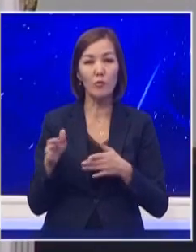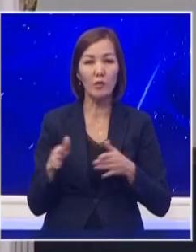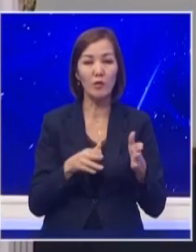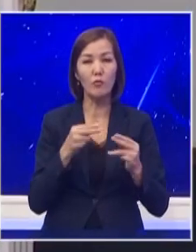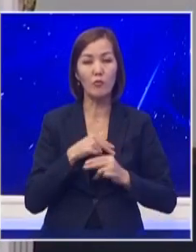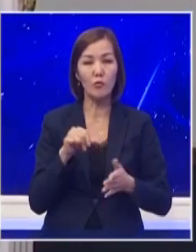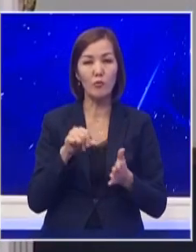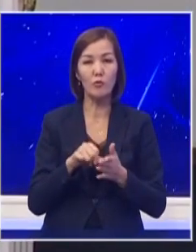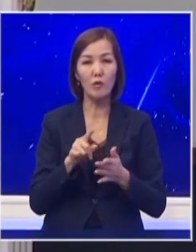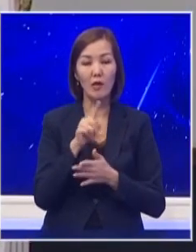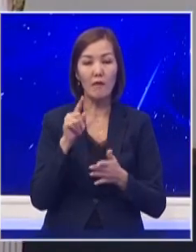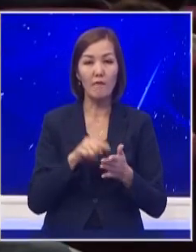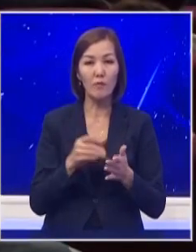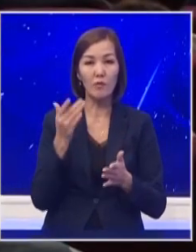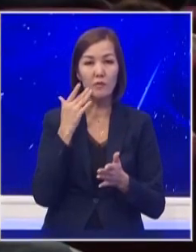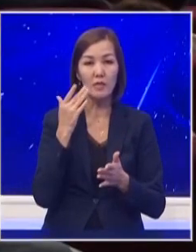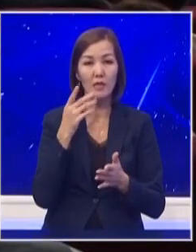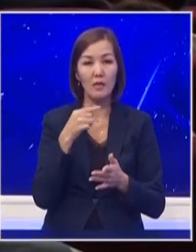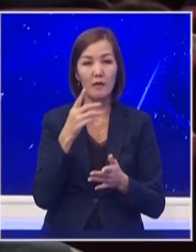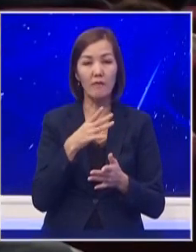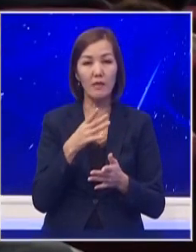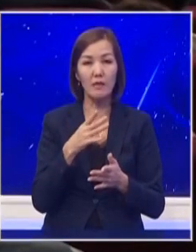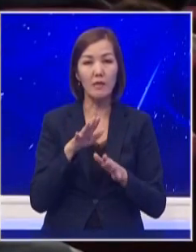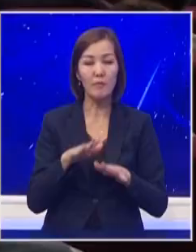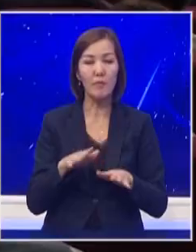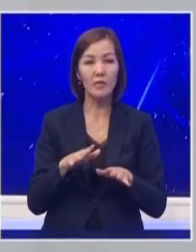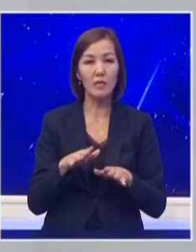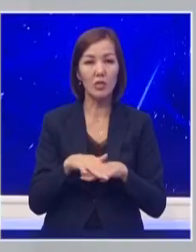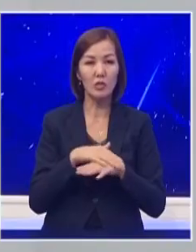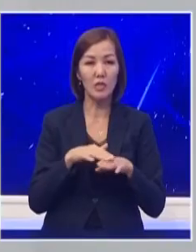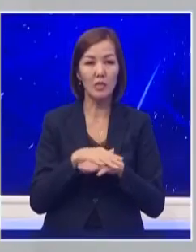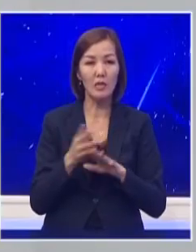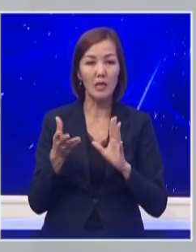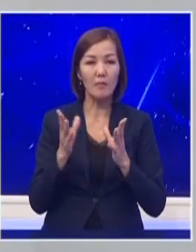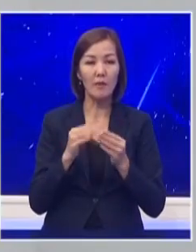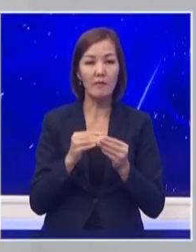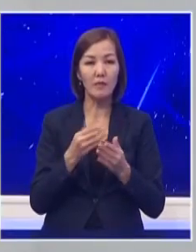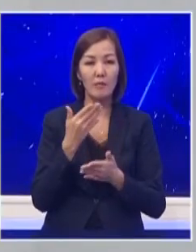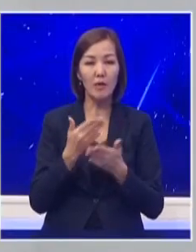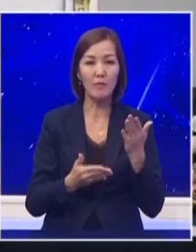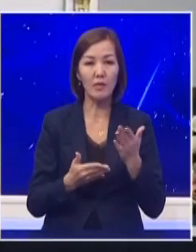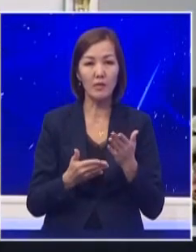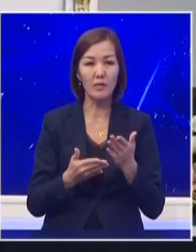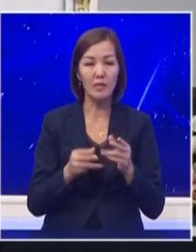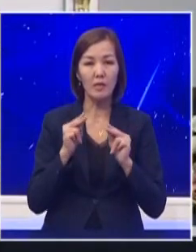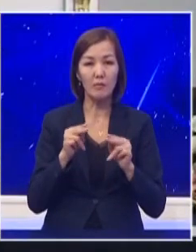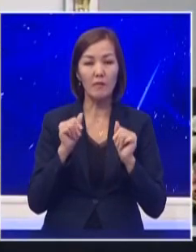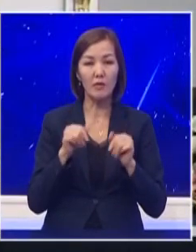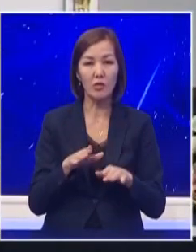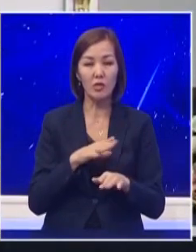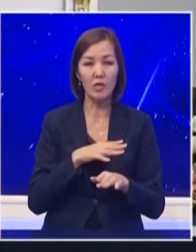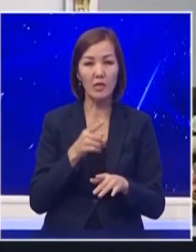трудоустройства эти вопросы чаще всего звучали из уст местных жителей по всем обращениям должны быть приняты справедливые решения